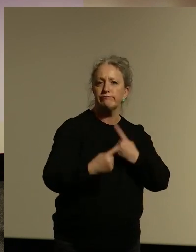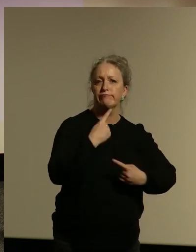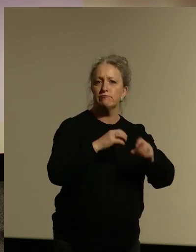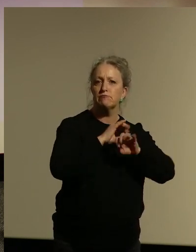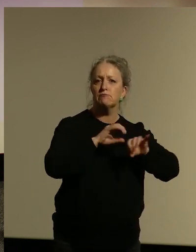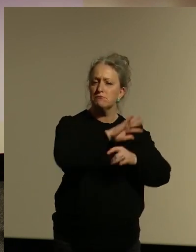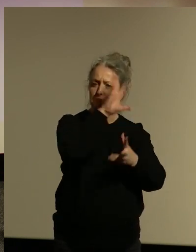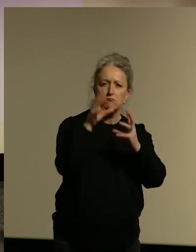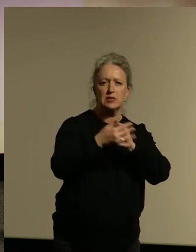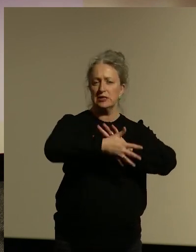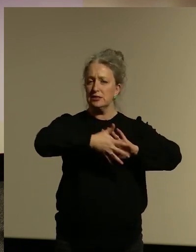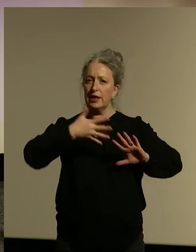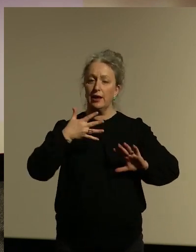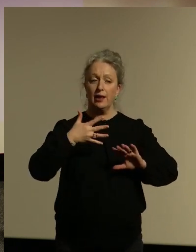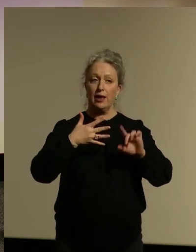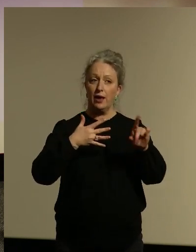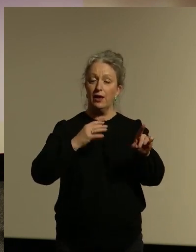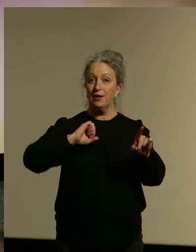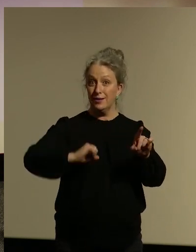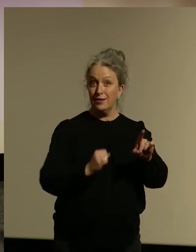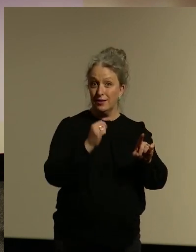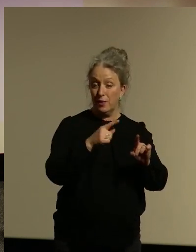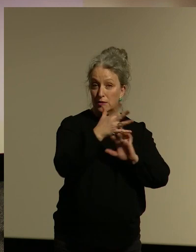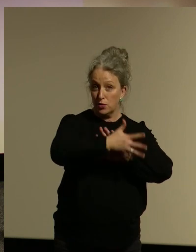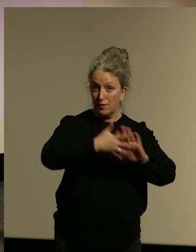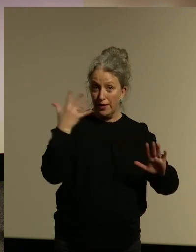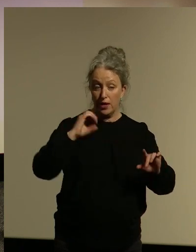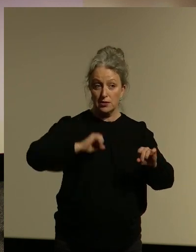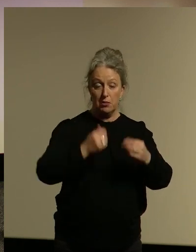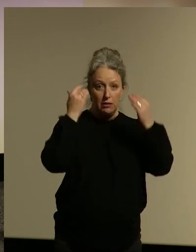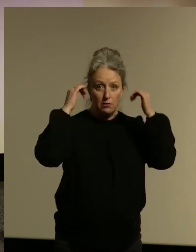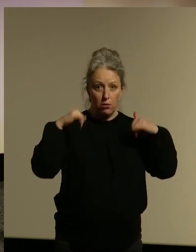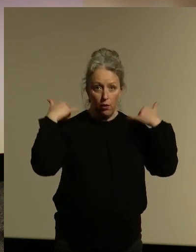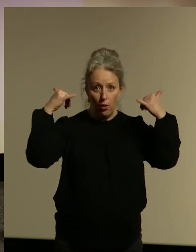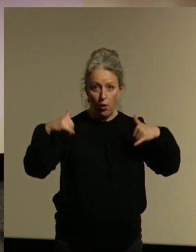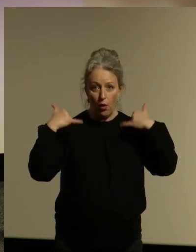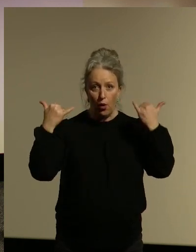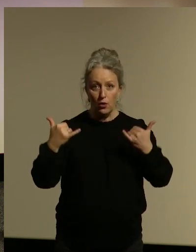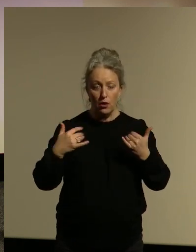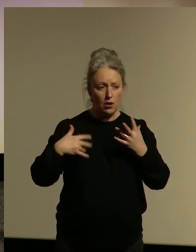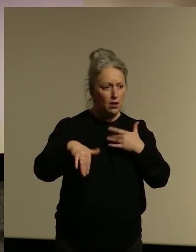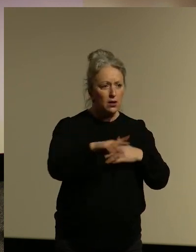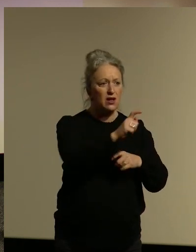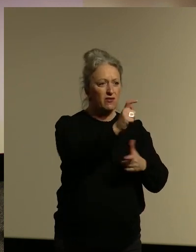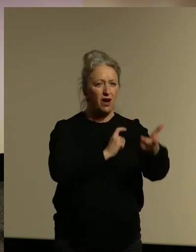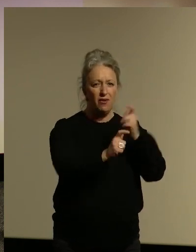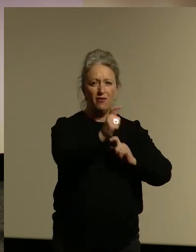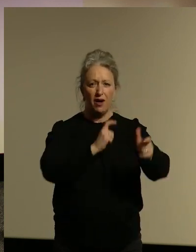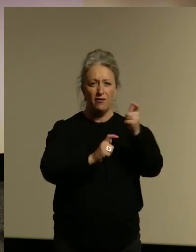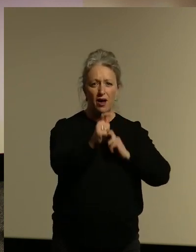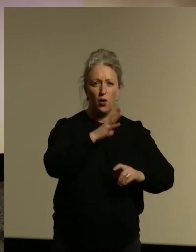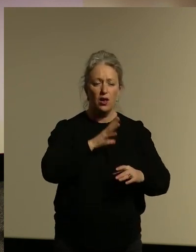rääkinud. Tuli välja, et tal polnud õrna aimugi, et asjad, mis ta mulle oli öelnud, tegid